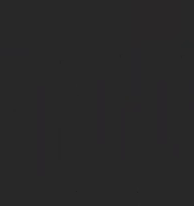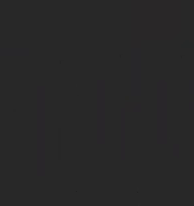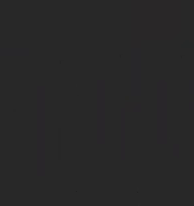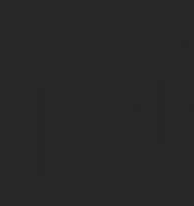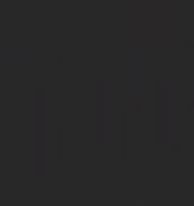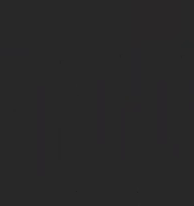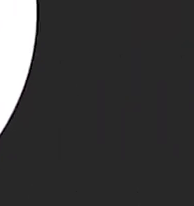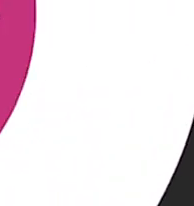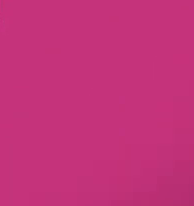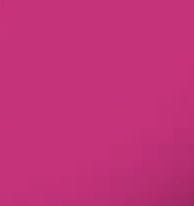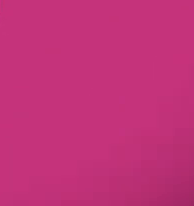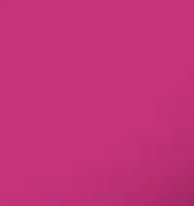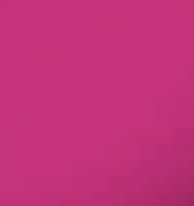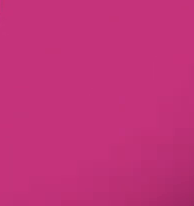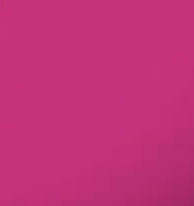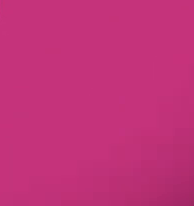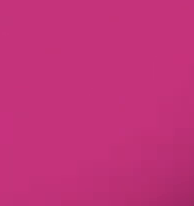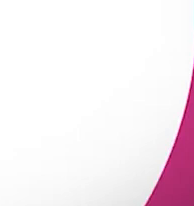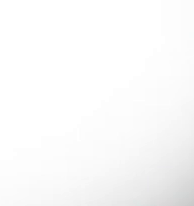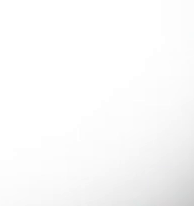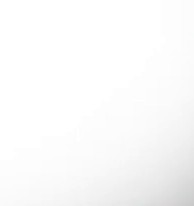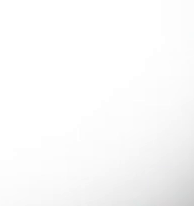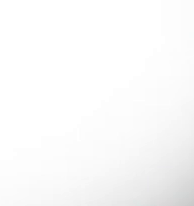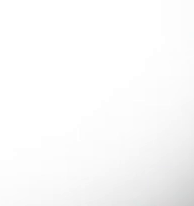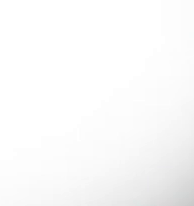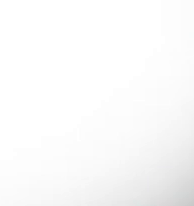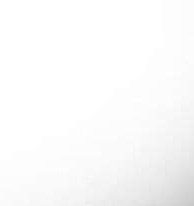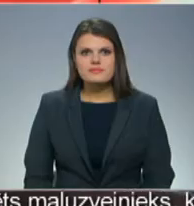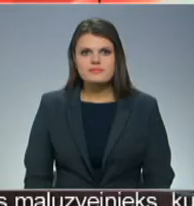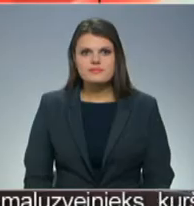Re, viss ēters ir te!